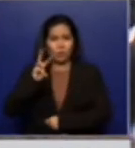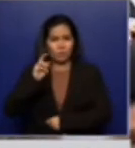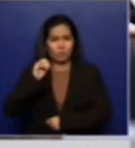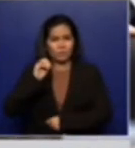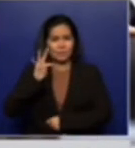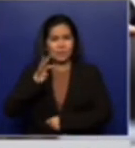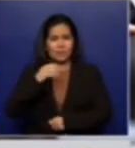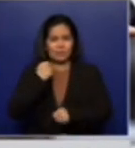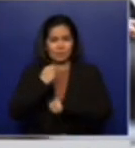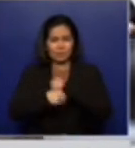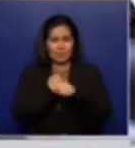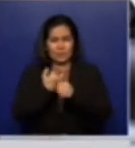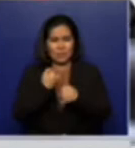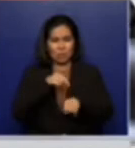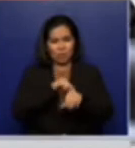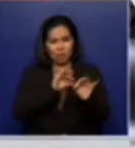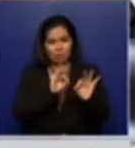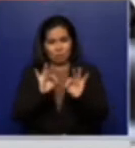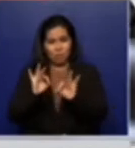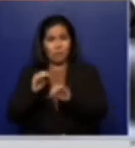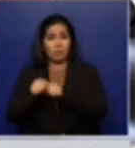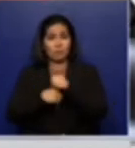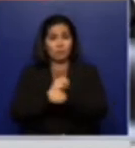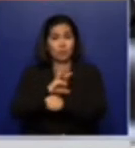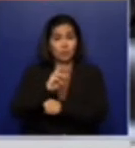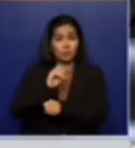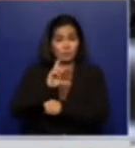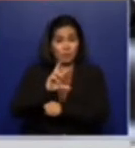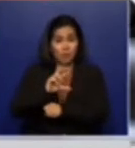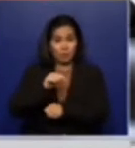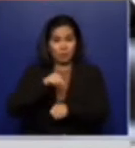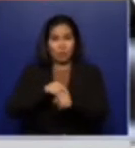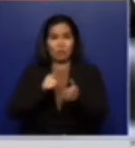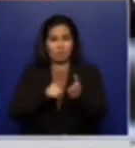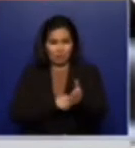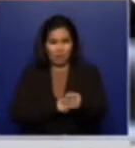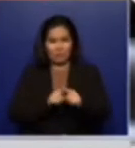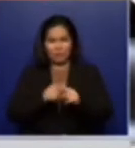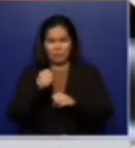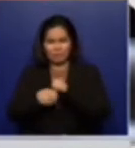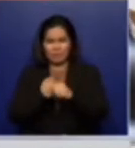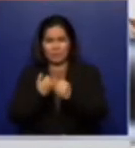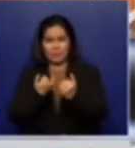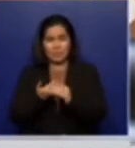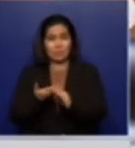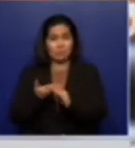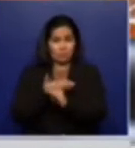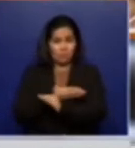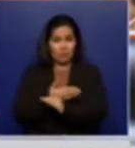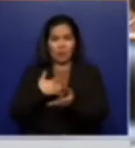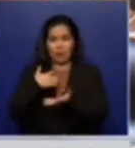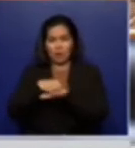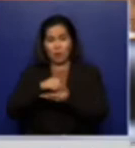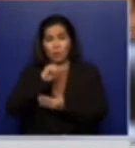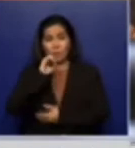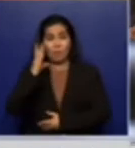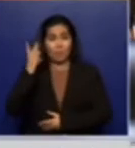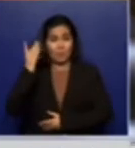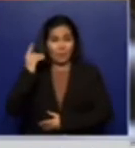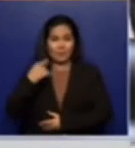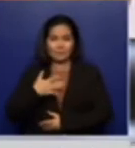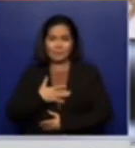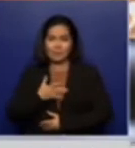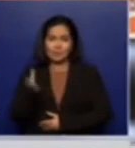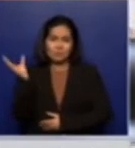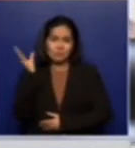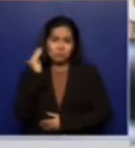อยไม่เหมือนปี63 63นี่อาจจะนานหน่อยแต่เรียนอย่างนี้นะครับว่าเมื่อวานผมได้ฟังถ้อย